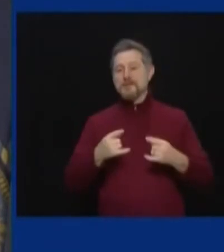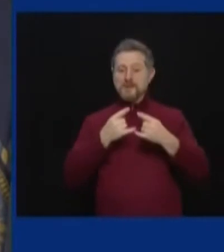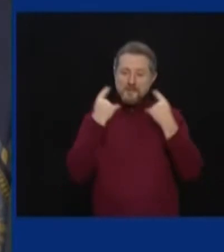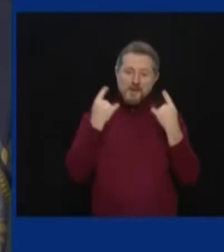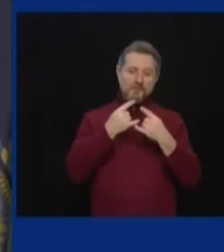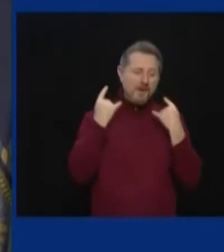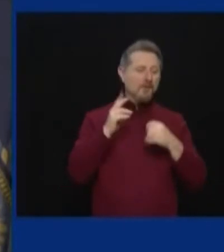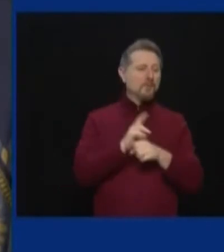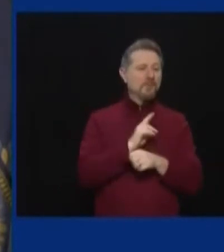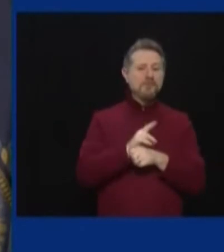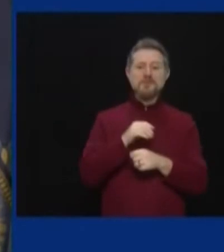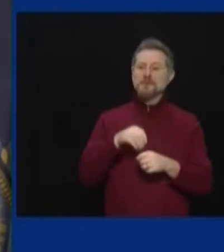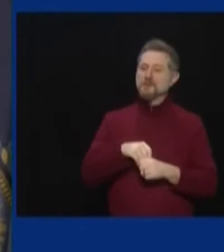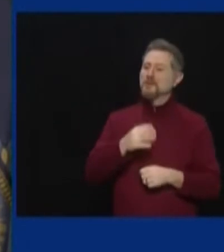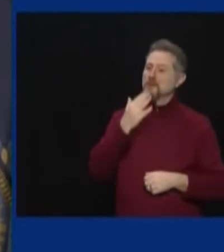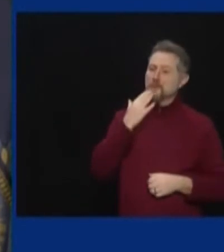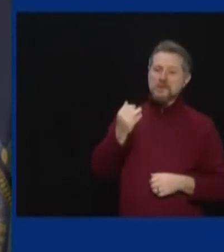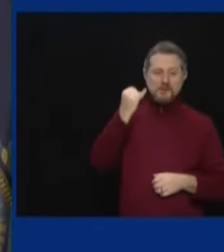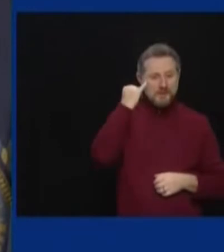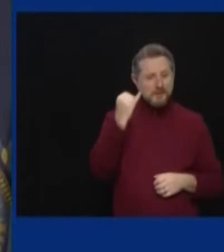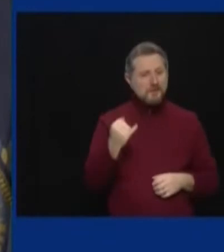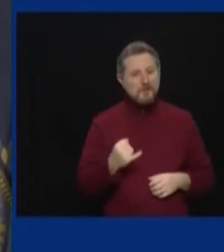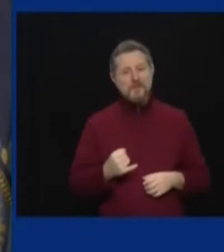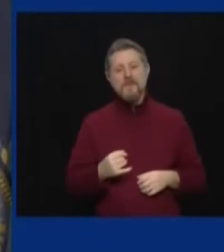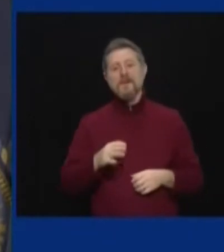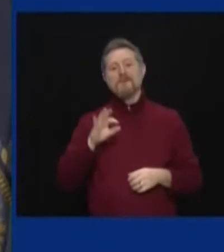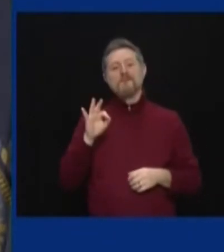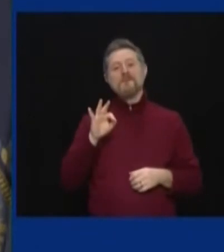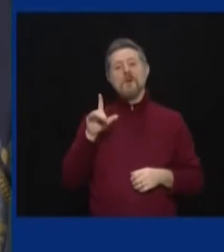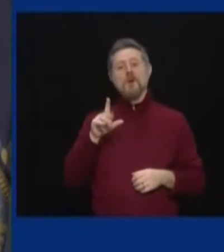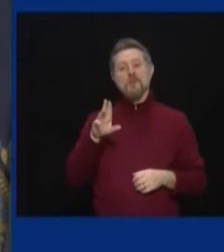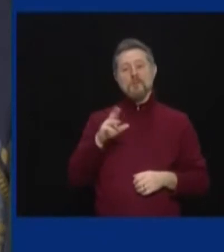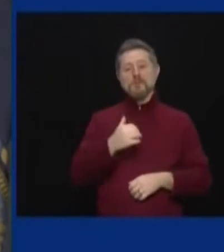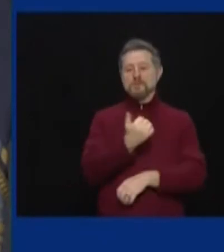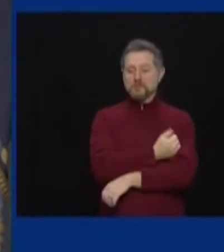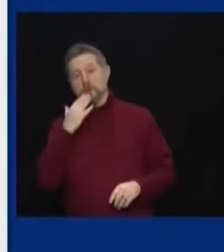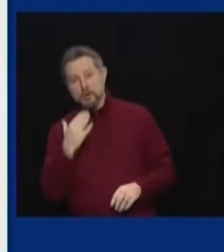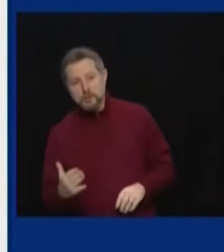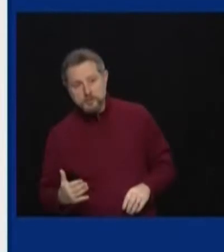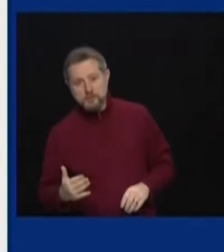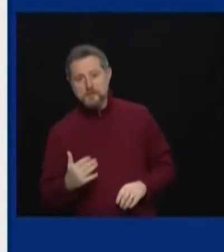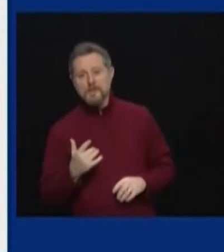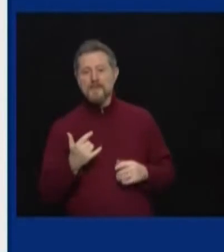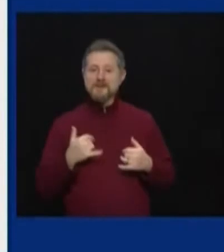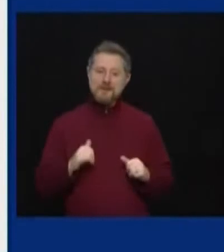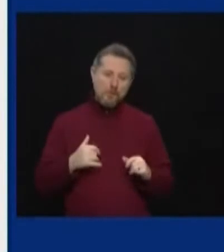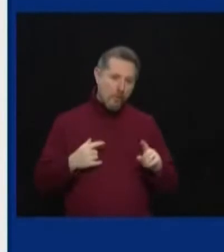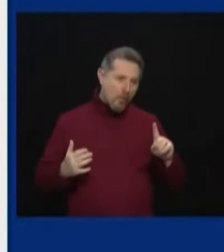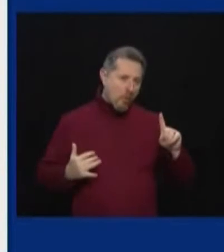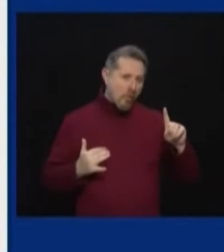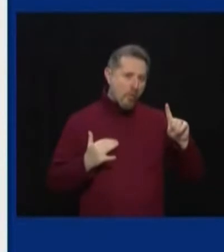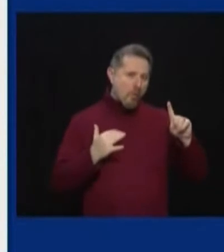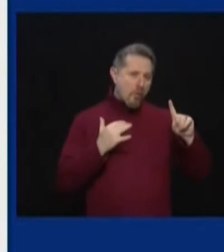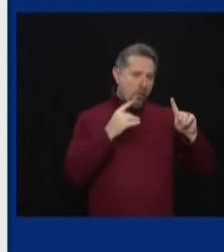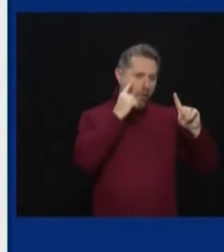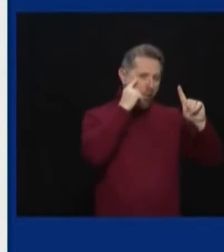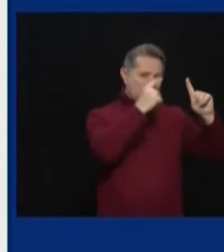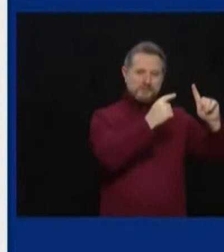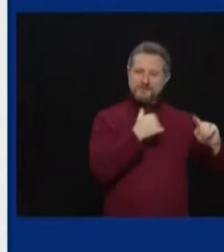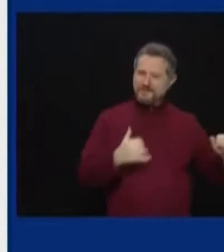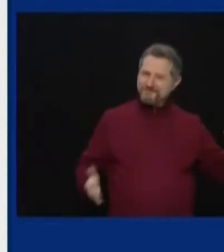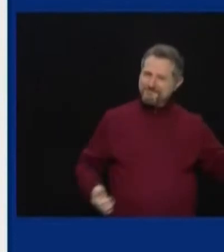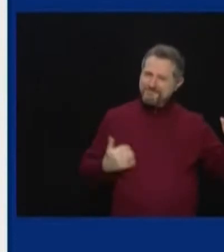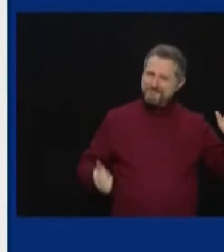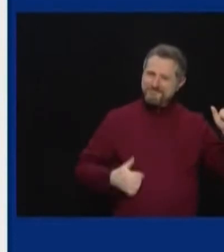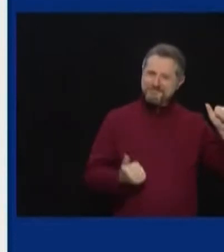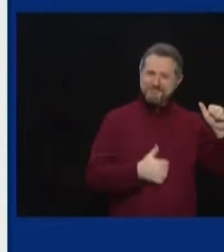多数在纽约市。当局预计还有更多的病例没有被发现。 目前州内上升的病例及因新冠而